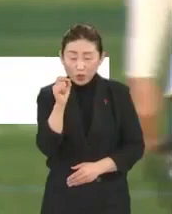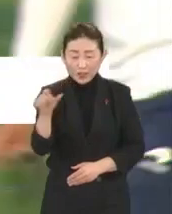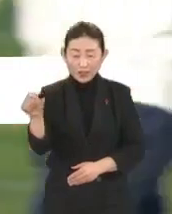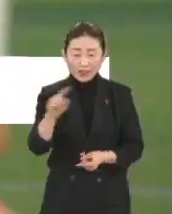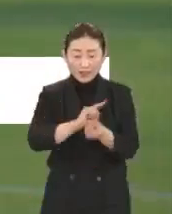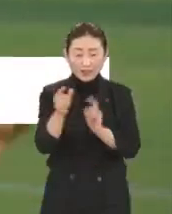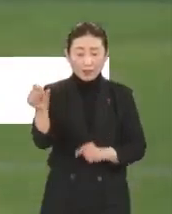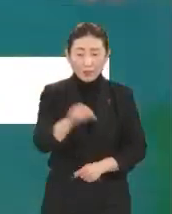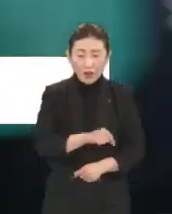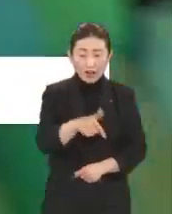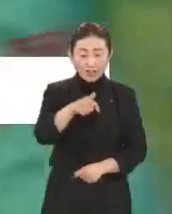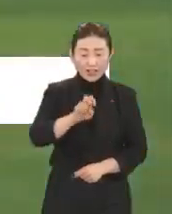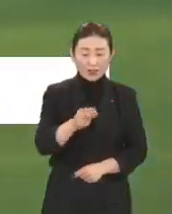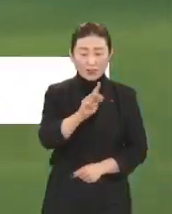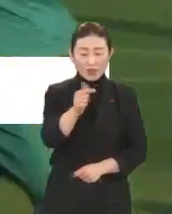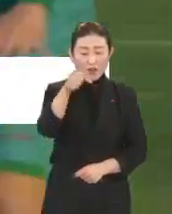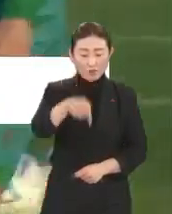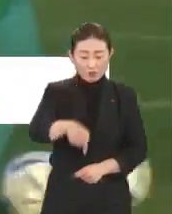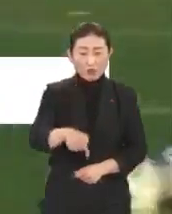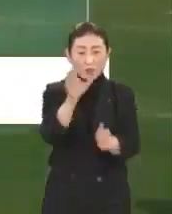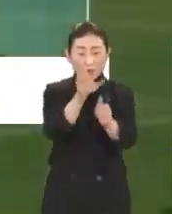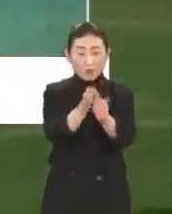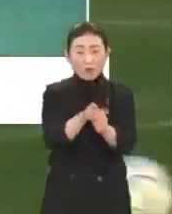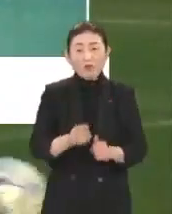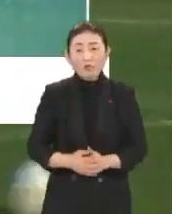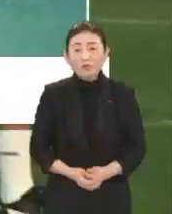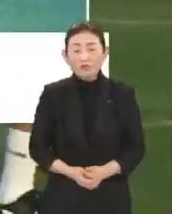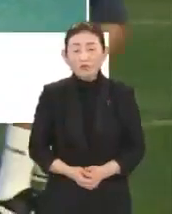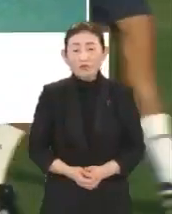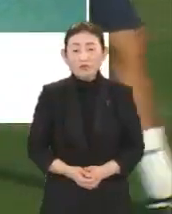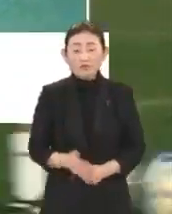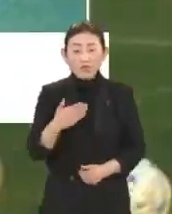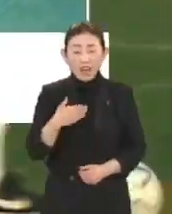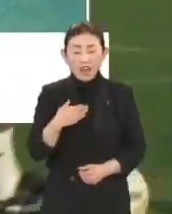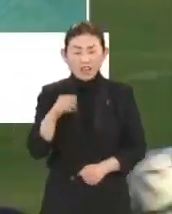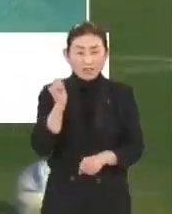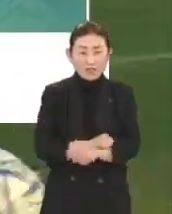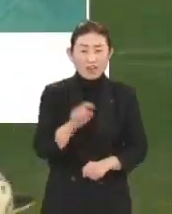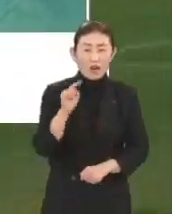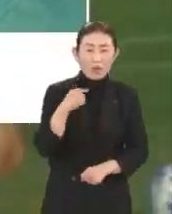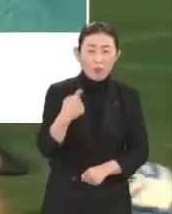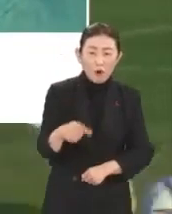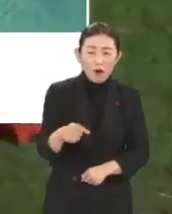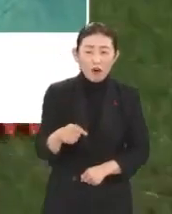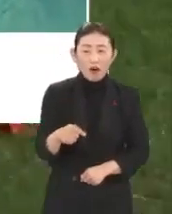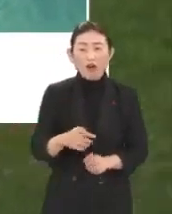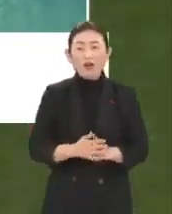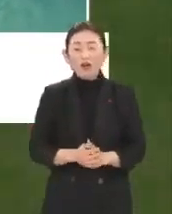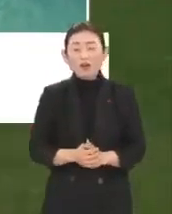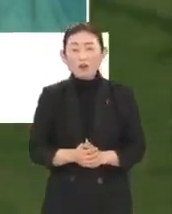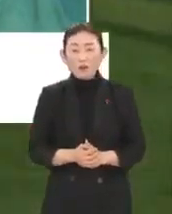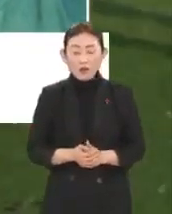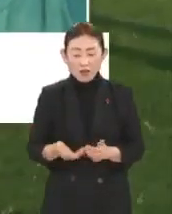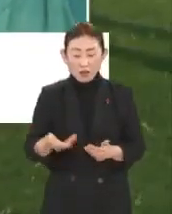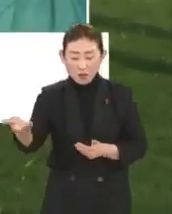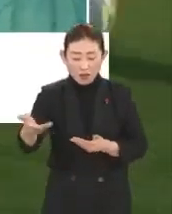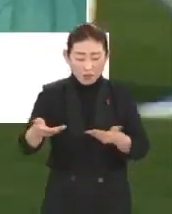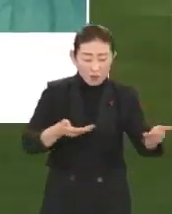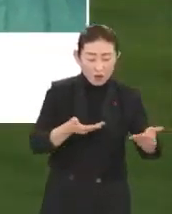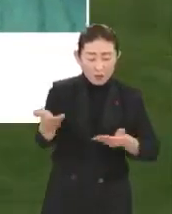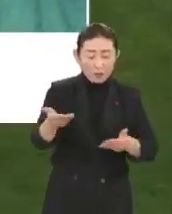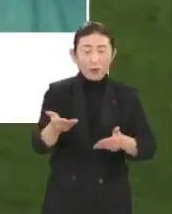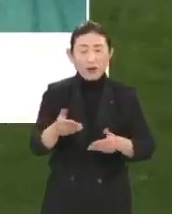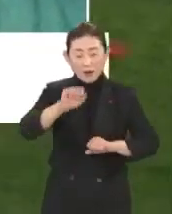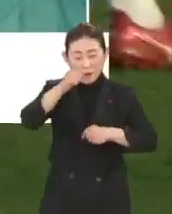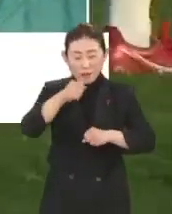준우승의 주역 기면으로 메꾼다는 계획입니다네 장점이 항상 빌드업과 수비수치고 좀